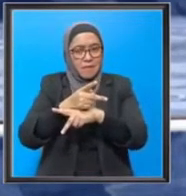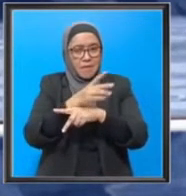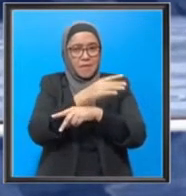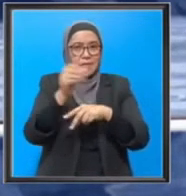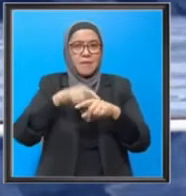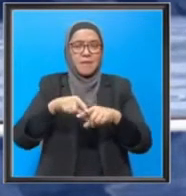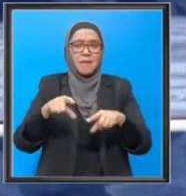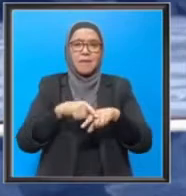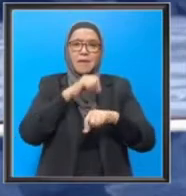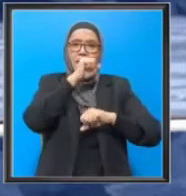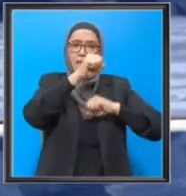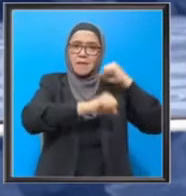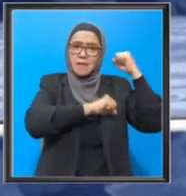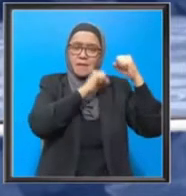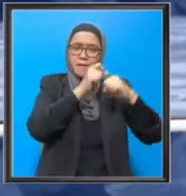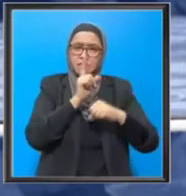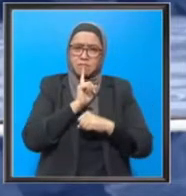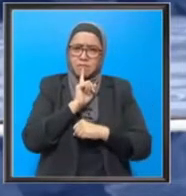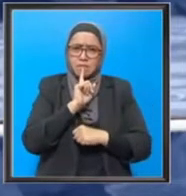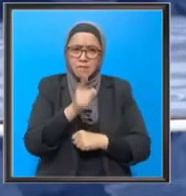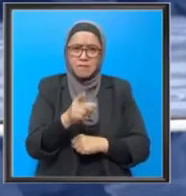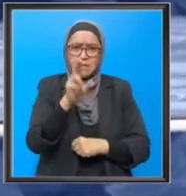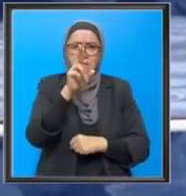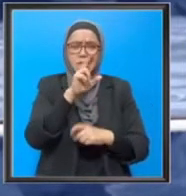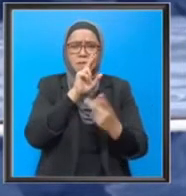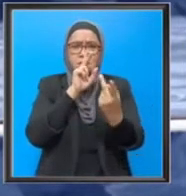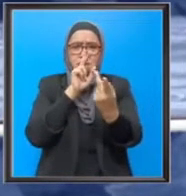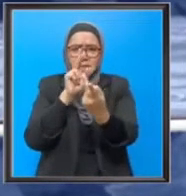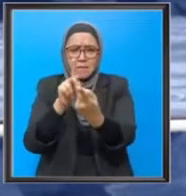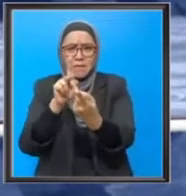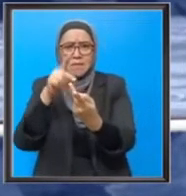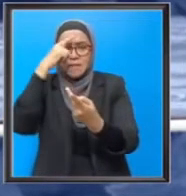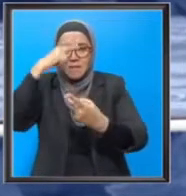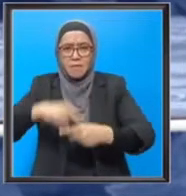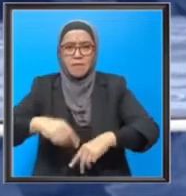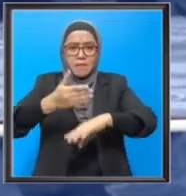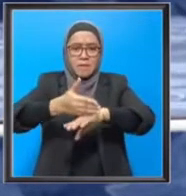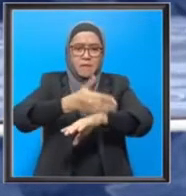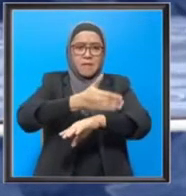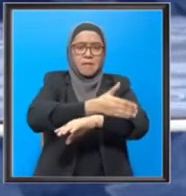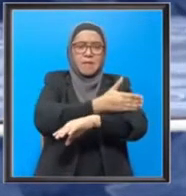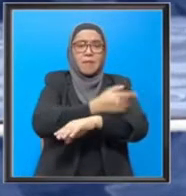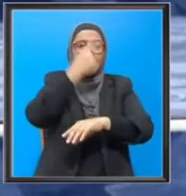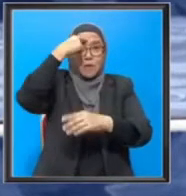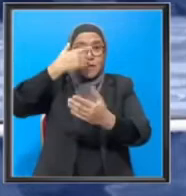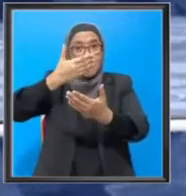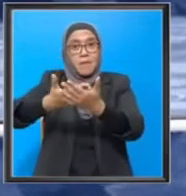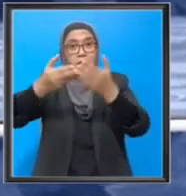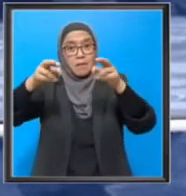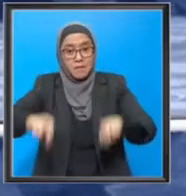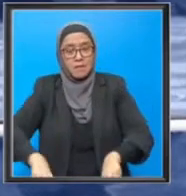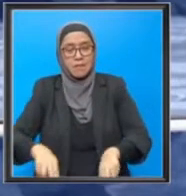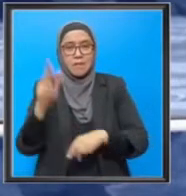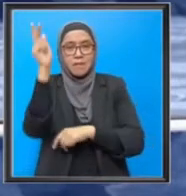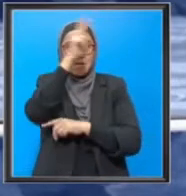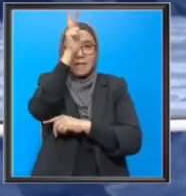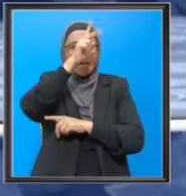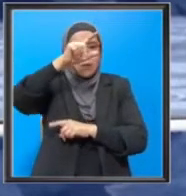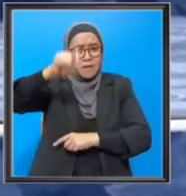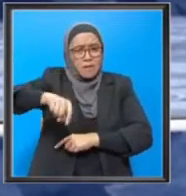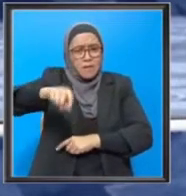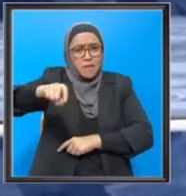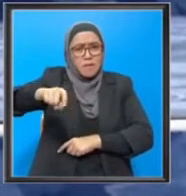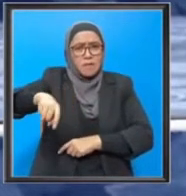dalam melaksanakan perubahan dan penambah baikan untuk kebaikan rakyat kerajaan perlu juga